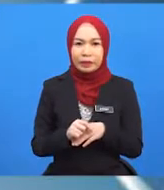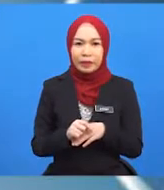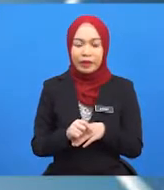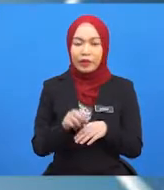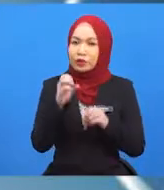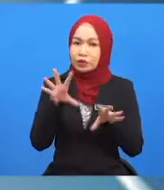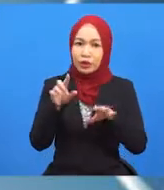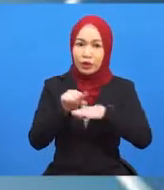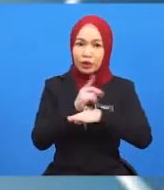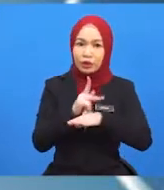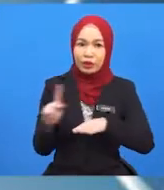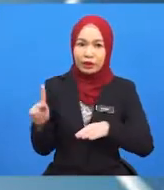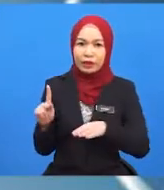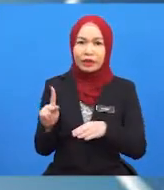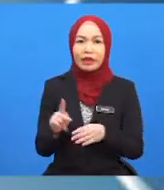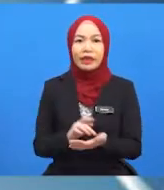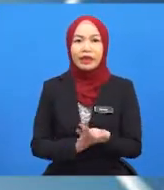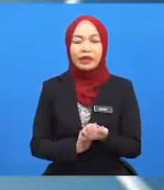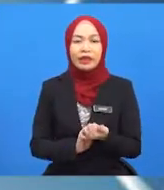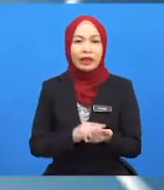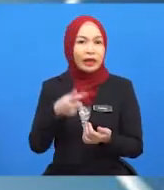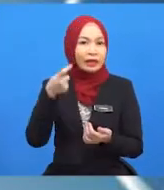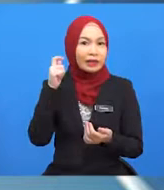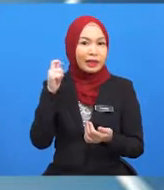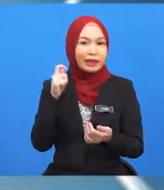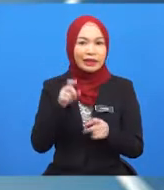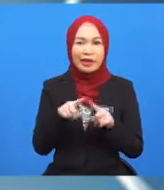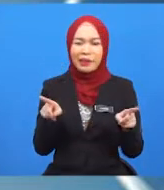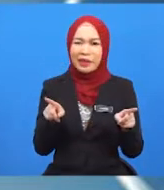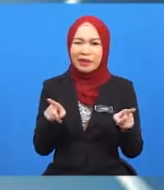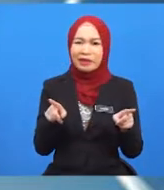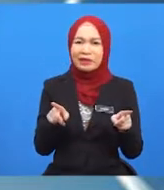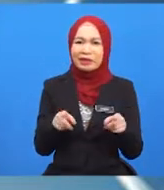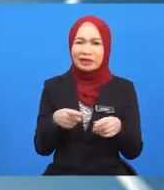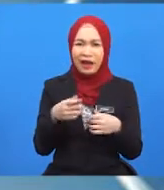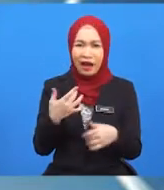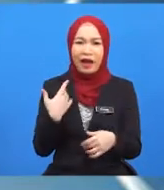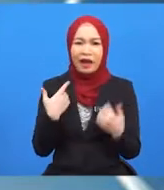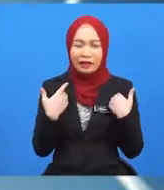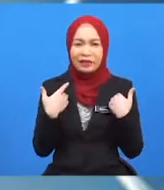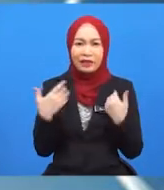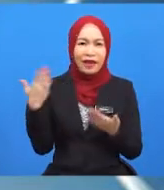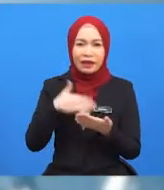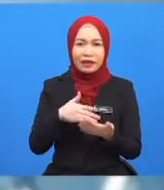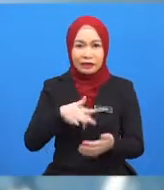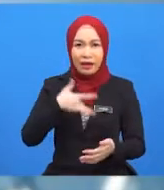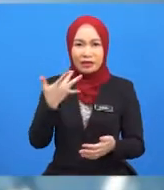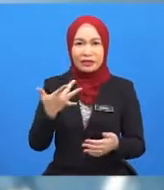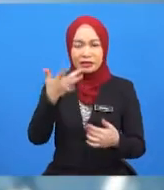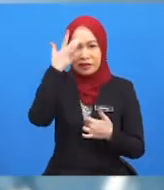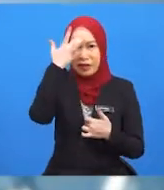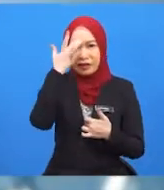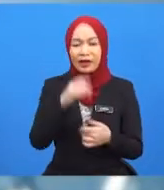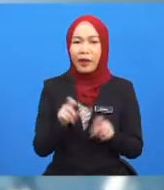murid-murid hendaklah pergi ke klinik dan berjumpa dengan doktor dengan kadar segera.